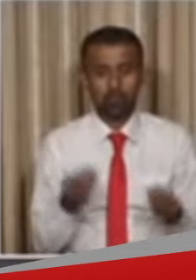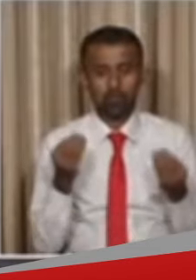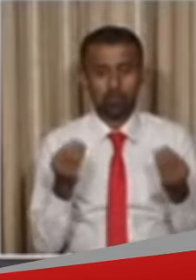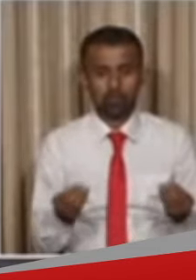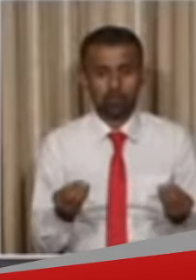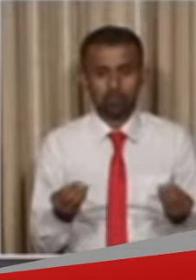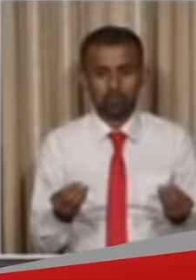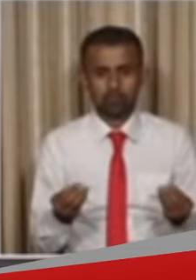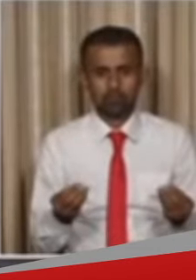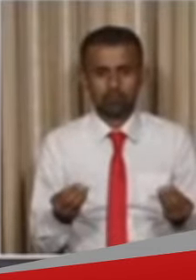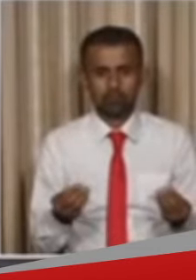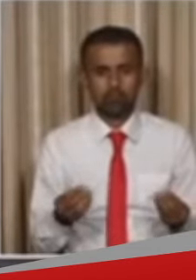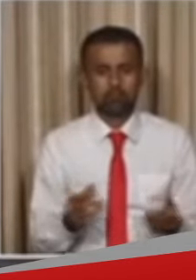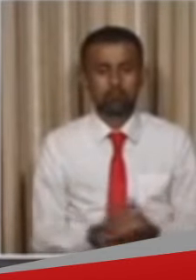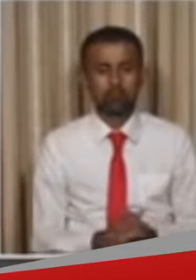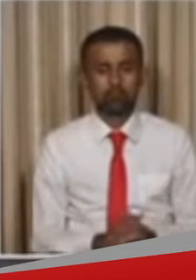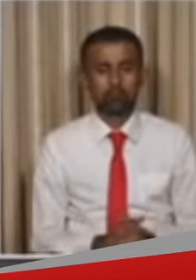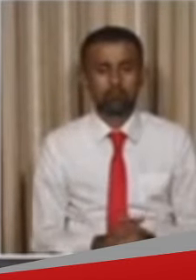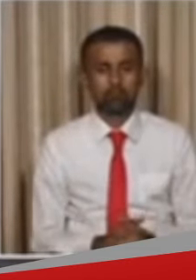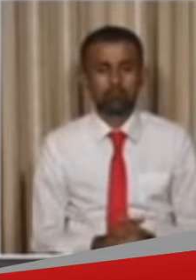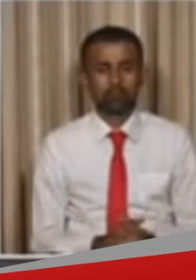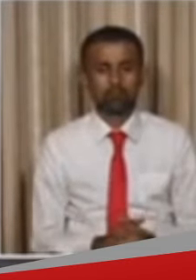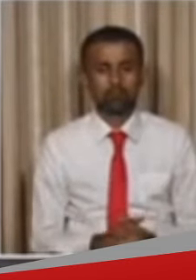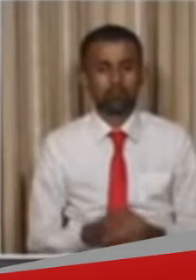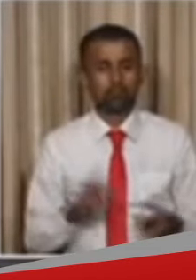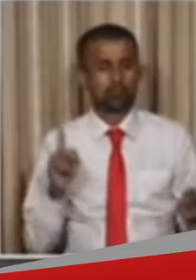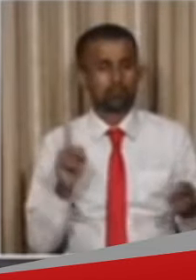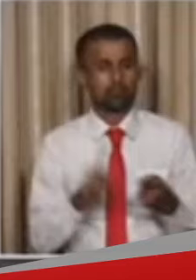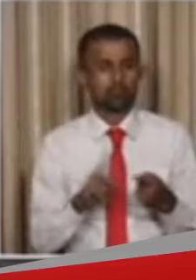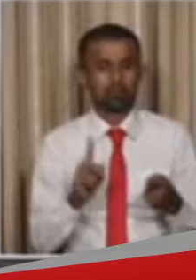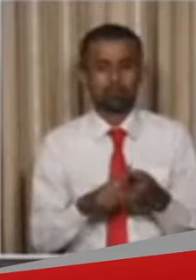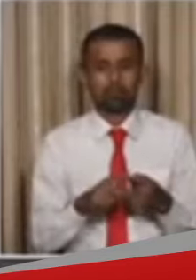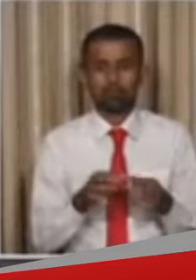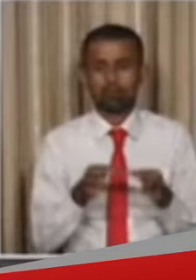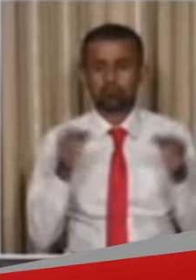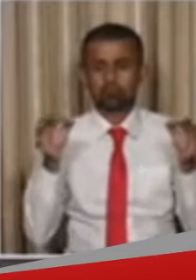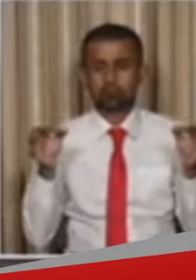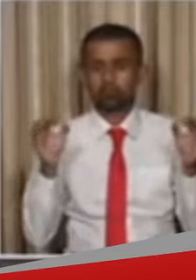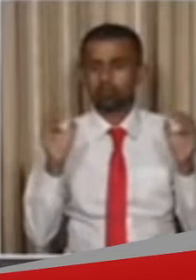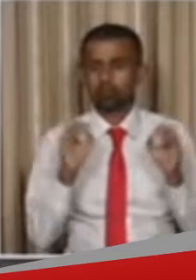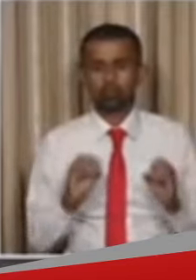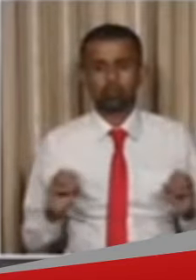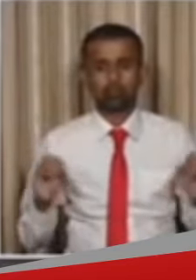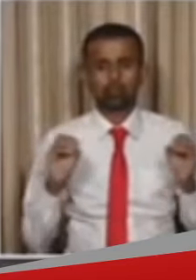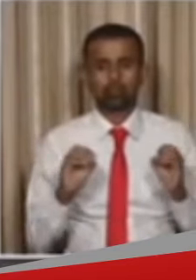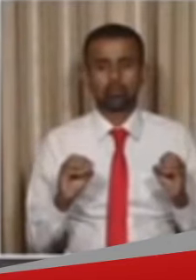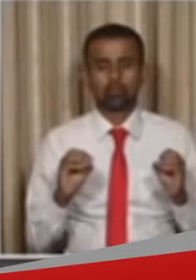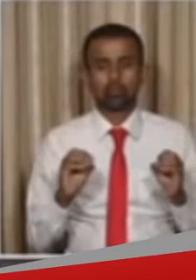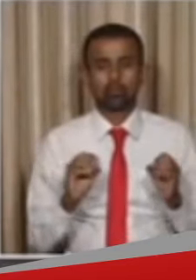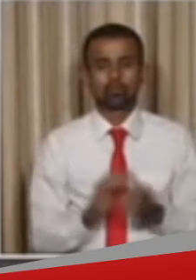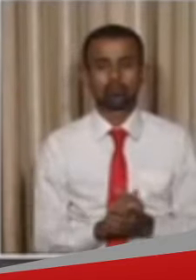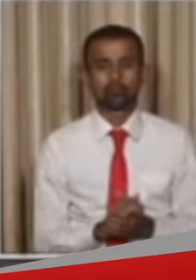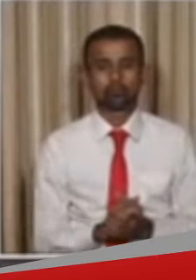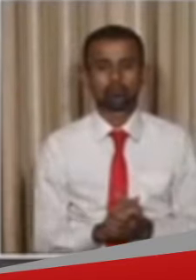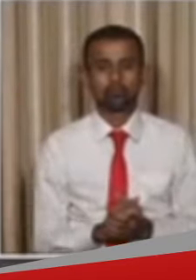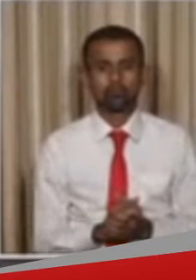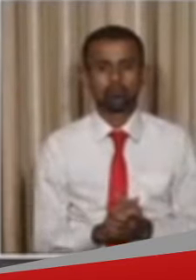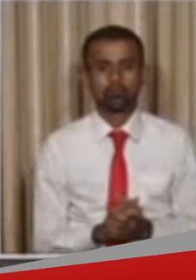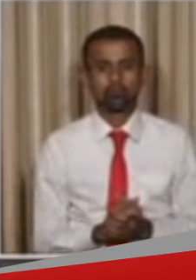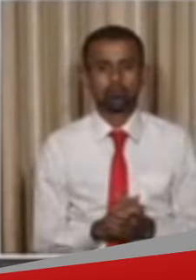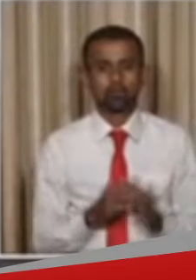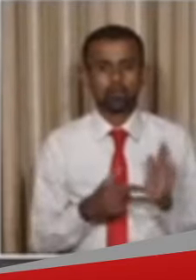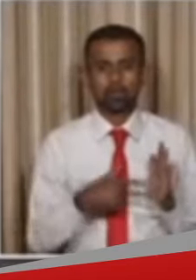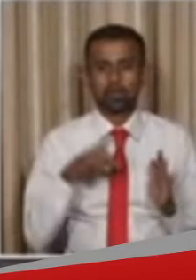කිසිම මේ තරගකාරී ලංසු කැඳවීමකින් තොරව කිසිදු ආකාරයකට